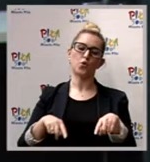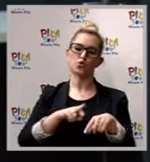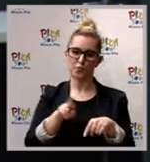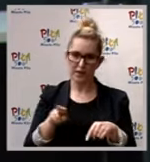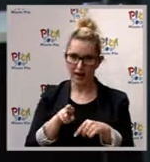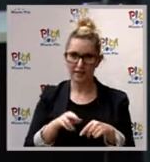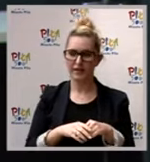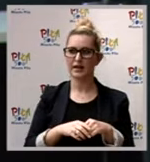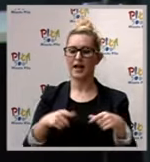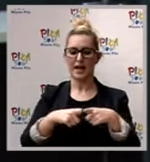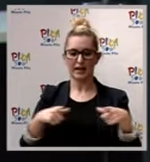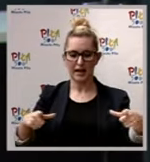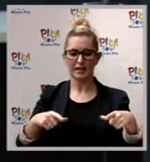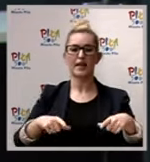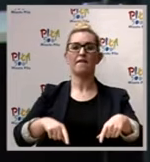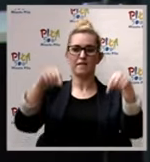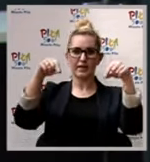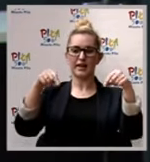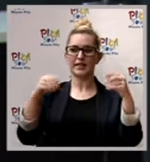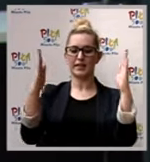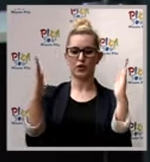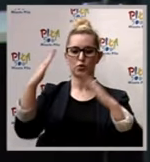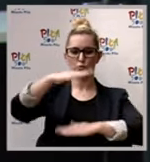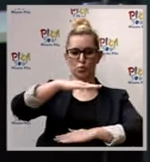liczba kart wyjętych z urn